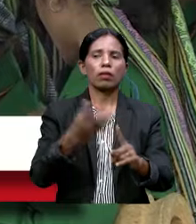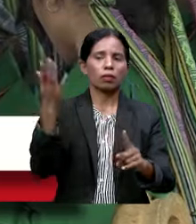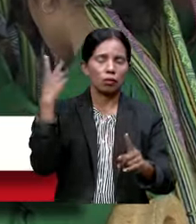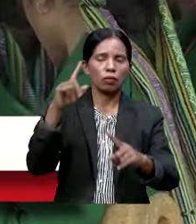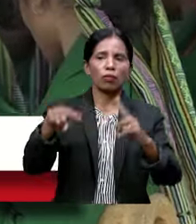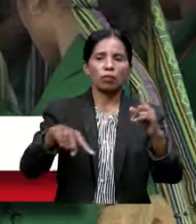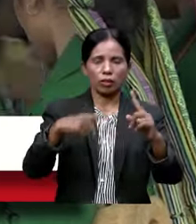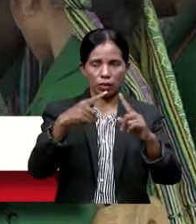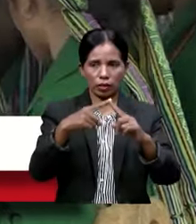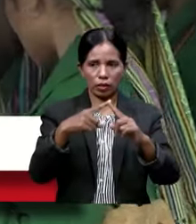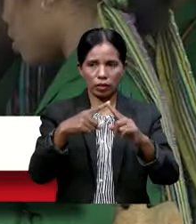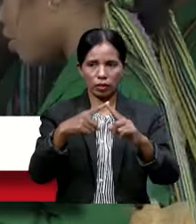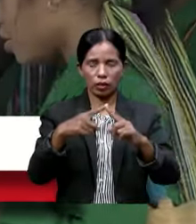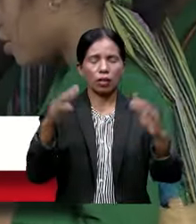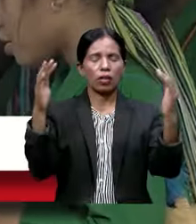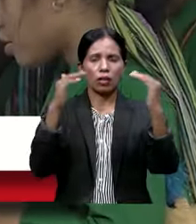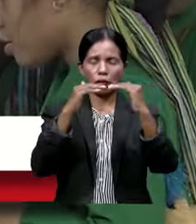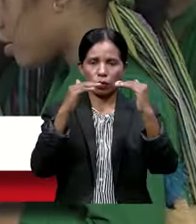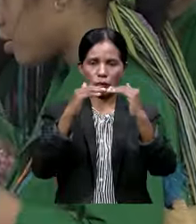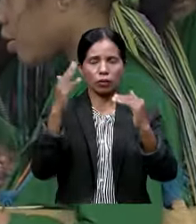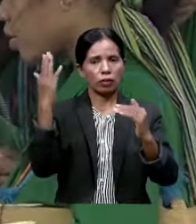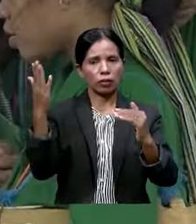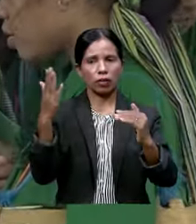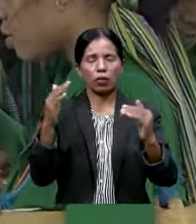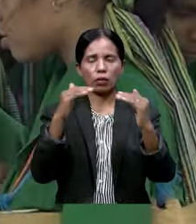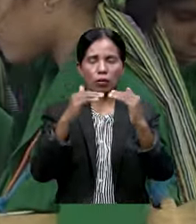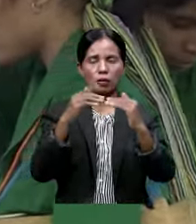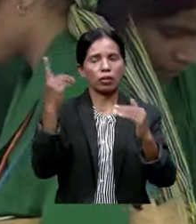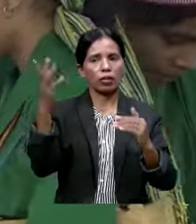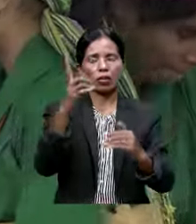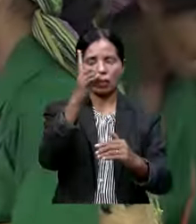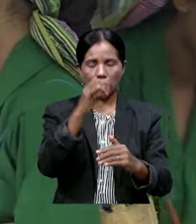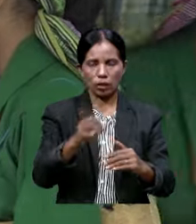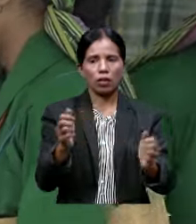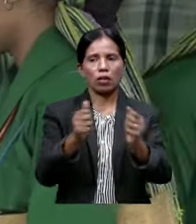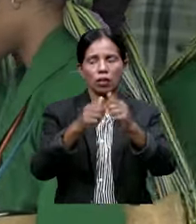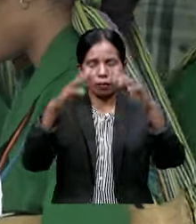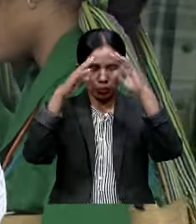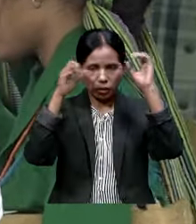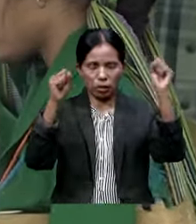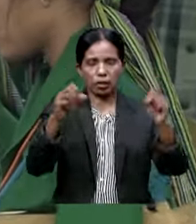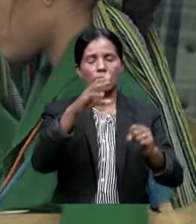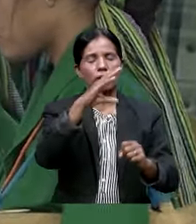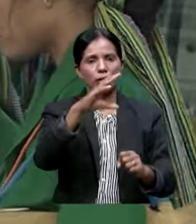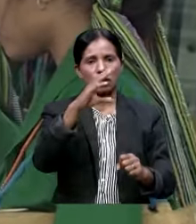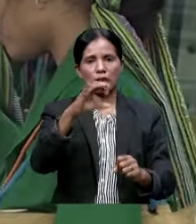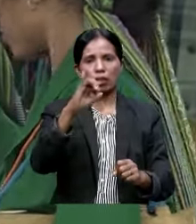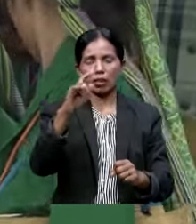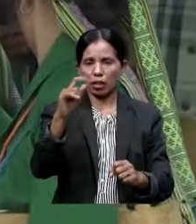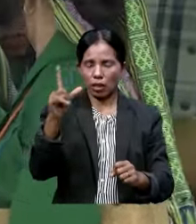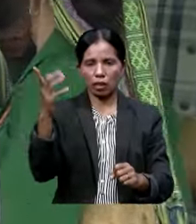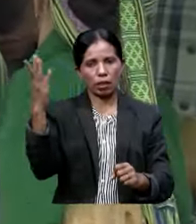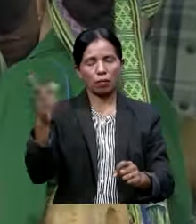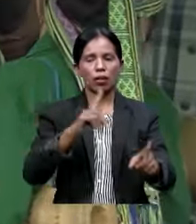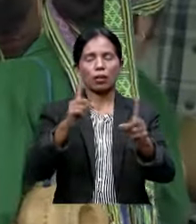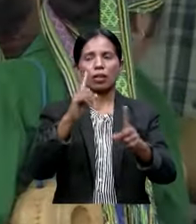hira ia kongresu ida kongresu de hadir au presidente si saital mosu yana ba kode